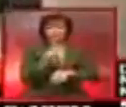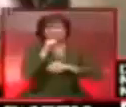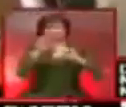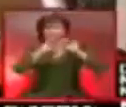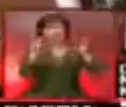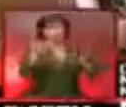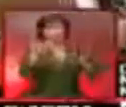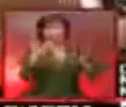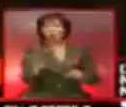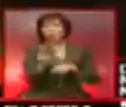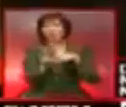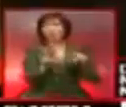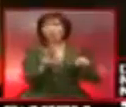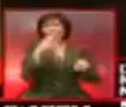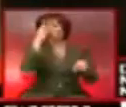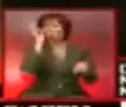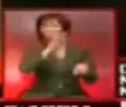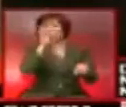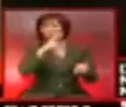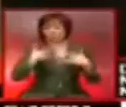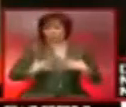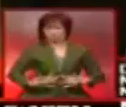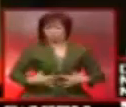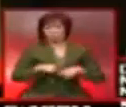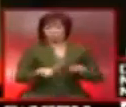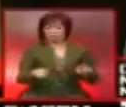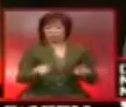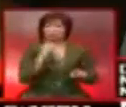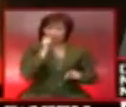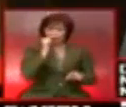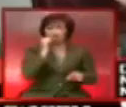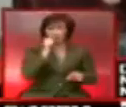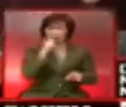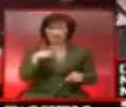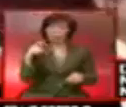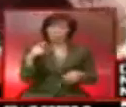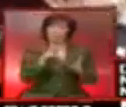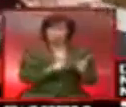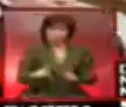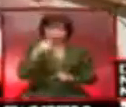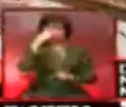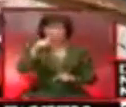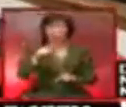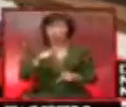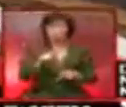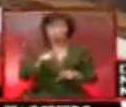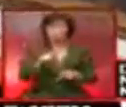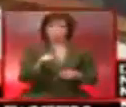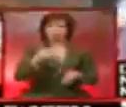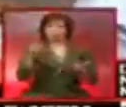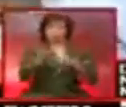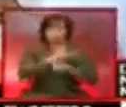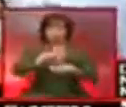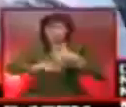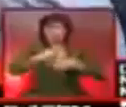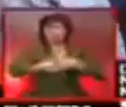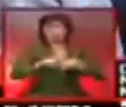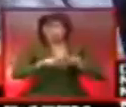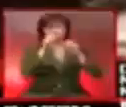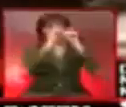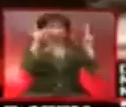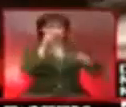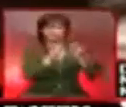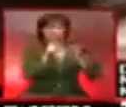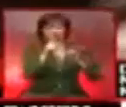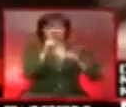saan gagamitin ni Cuevas ang barong. Basta ang sabi niya, araw-araw daw siya naghahanda para sa paglilitis. Kaya huwag na po tayo magulat